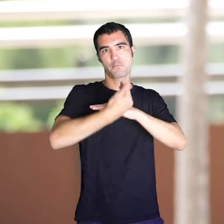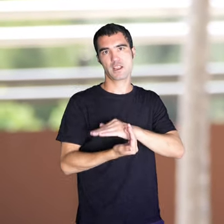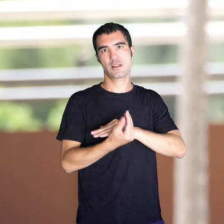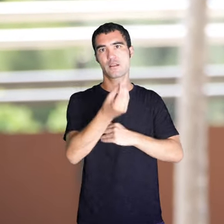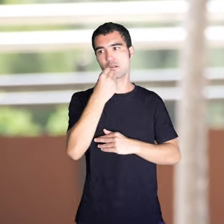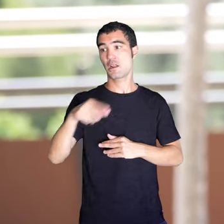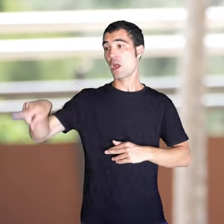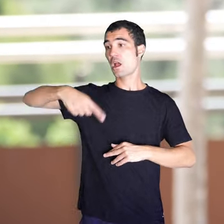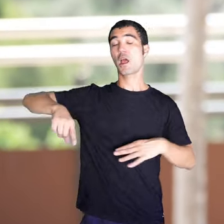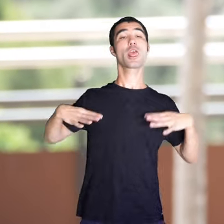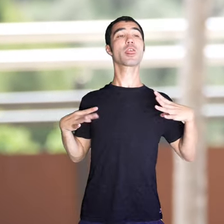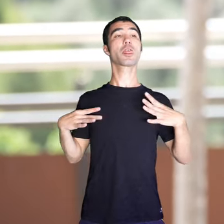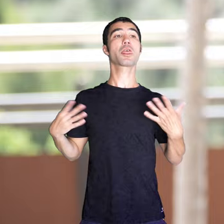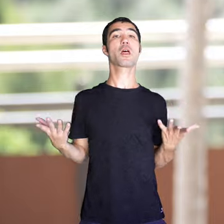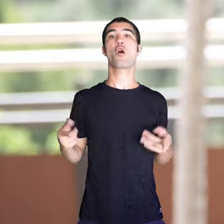no té per què